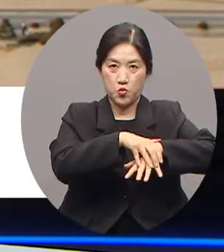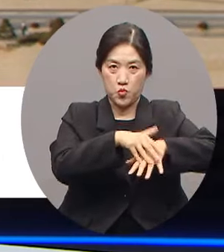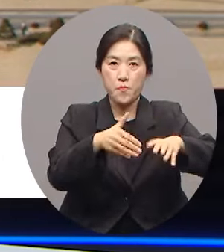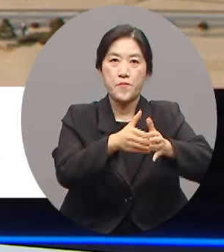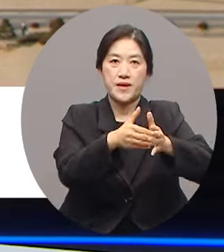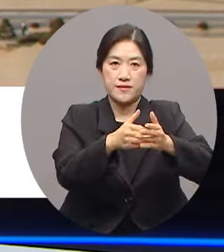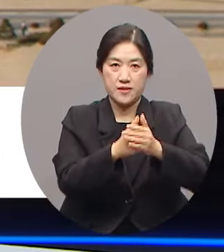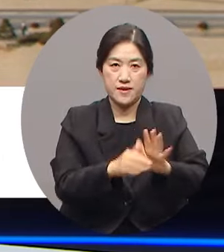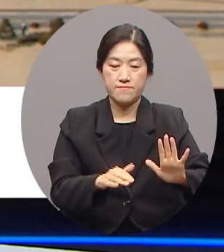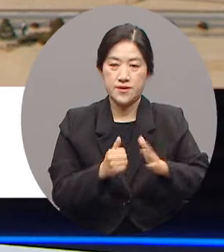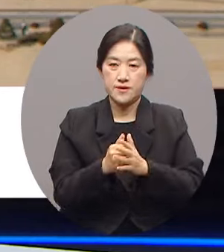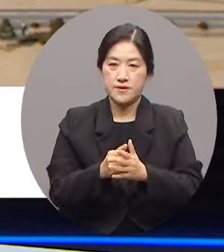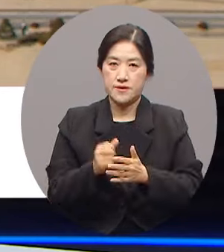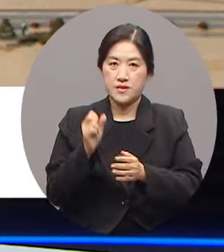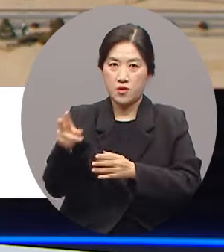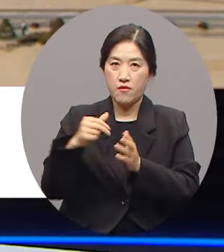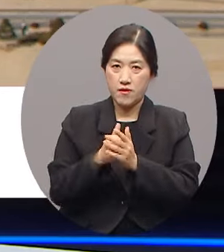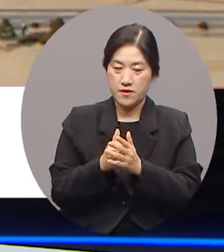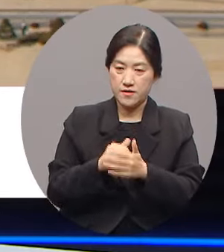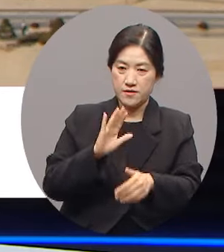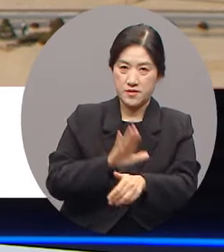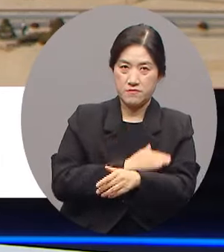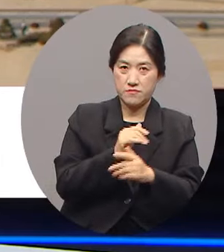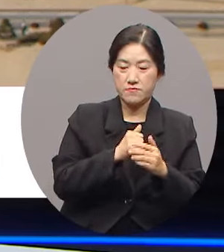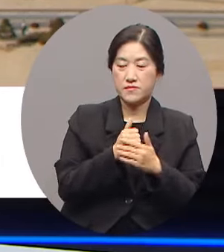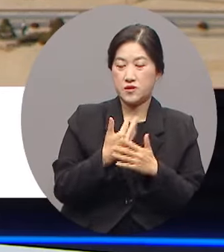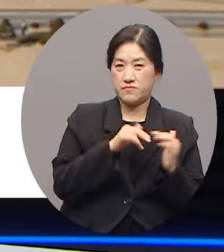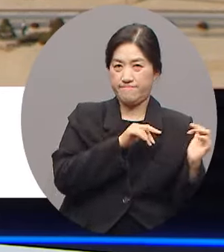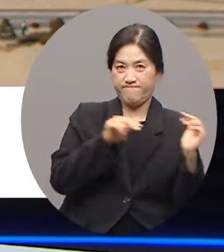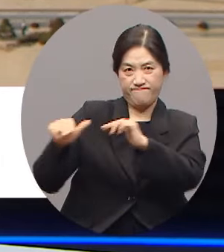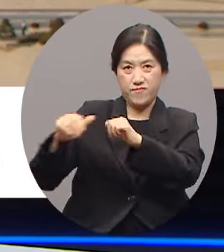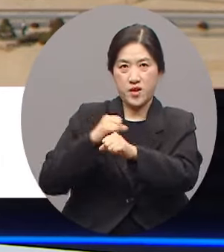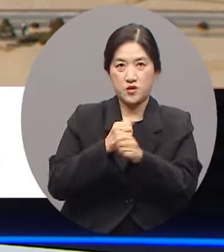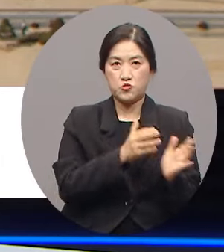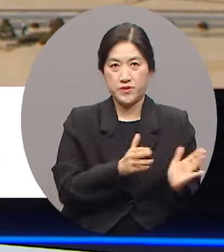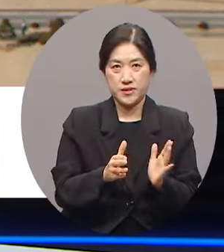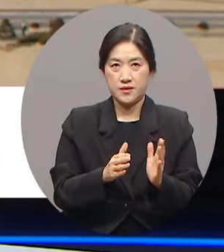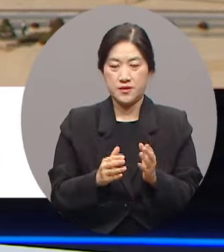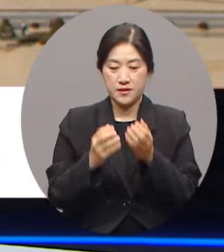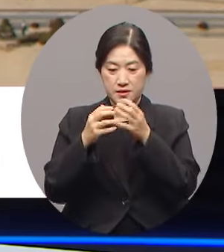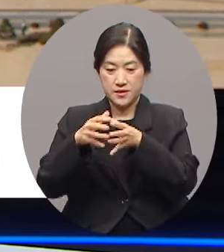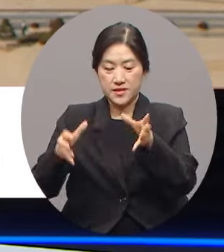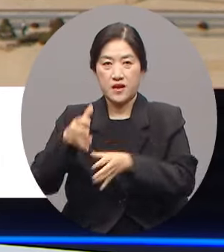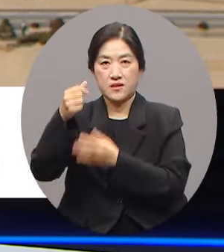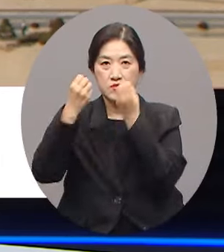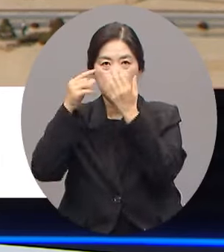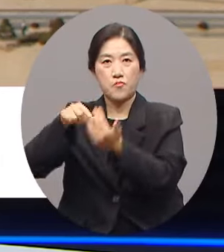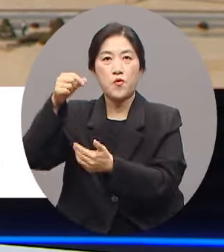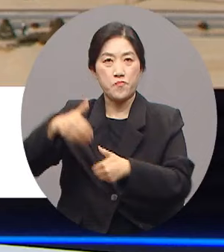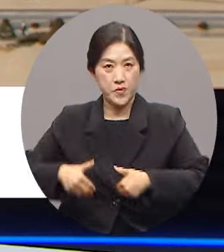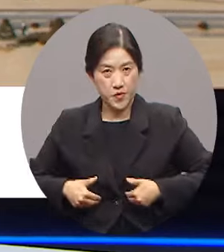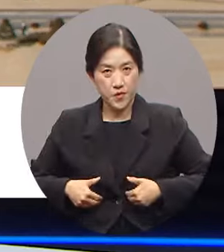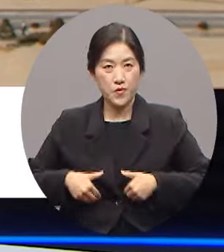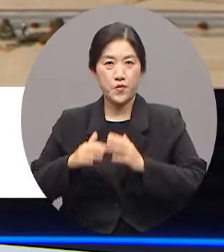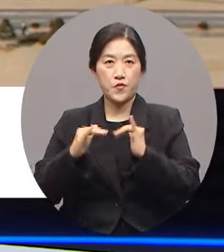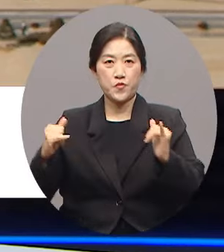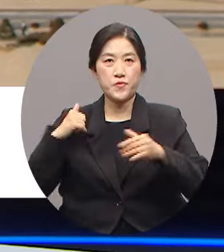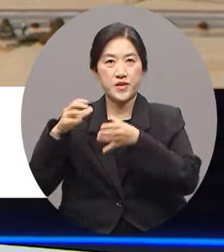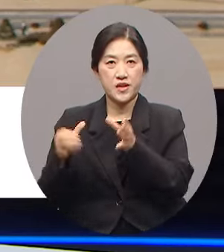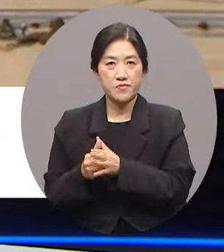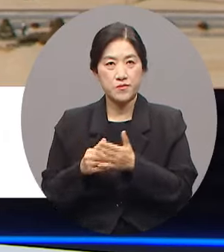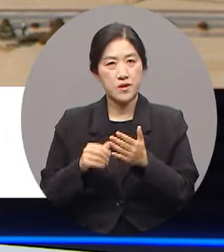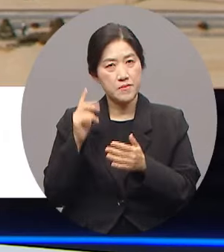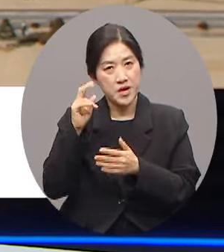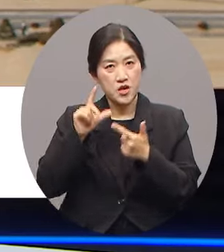마무리하면서 거센 대여 공세를 예고했습니다. 새 당대표를 뽑아야 하는 국민의힘에선 당초 6월 말, 7월 초로